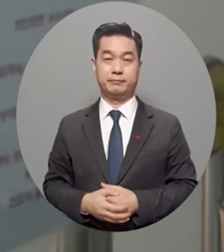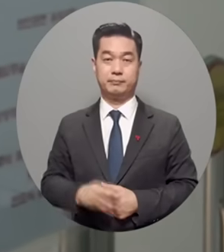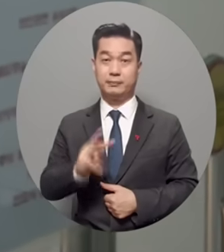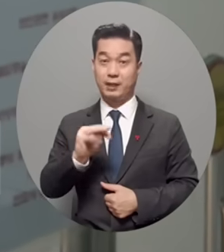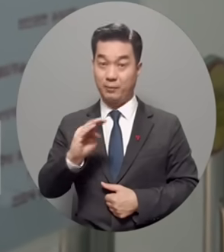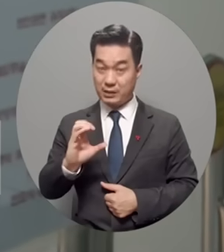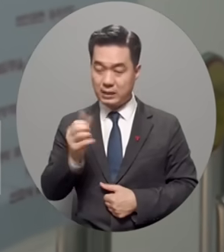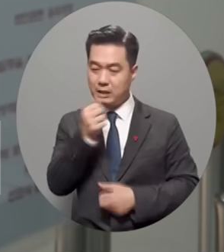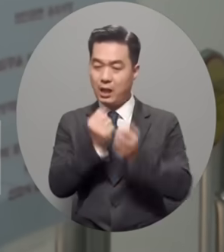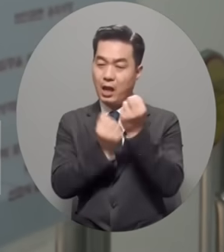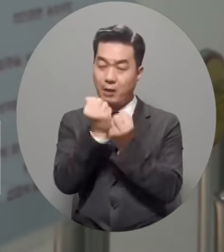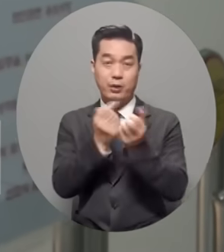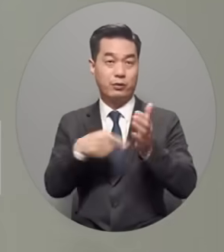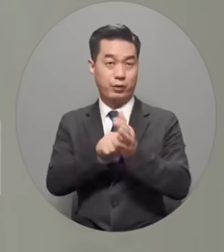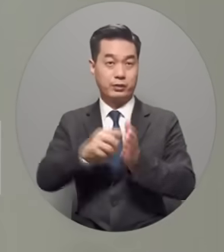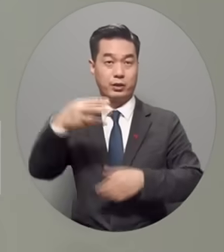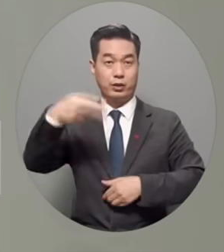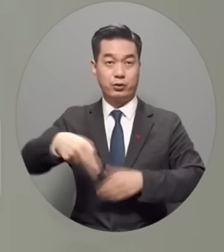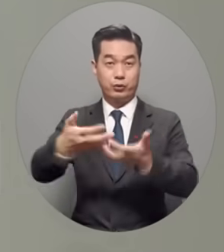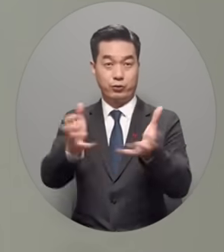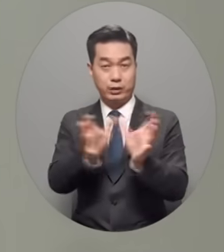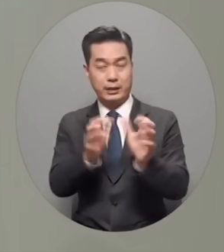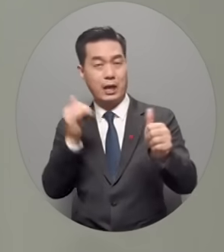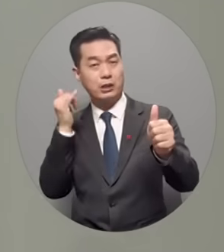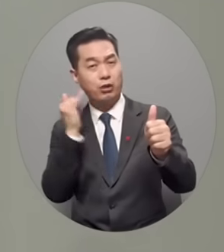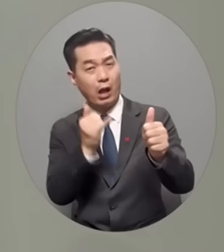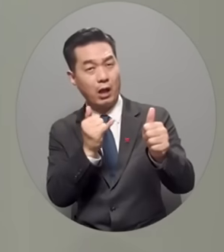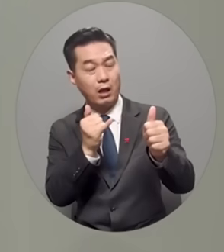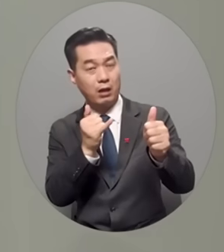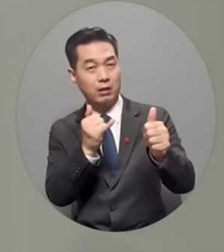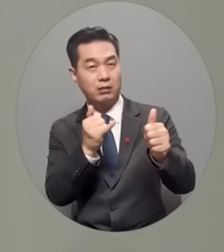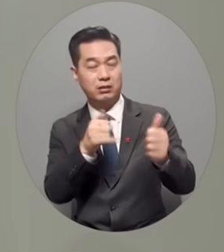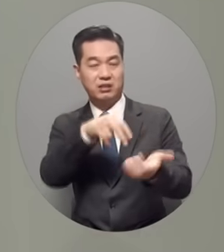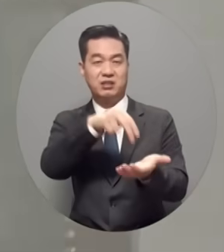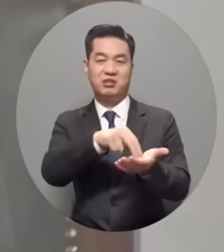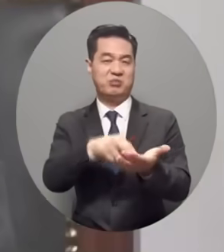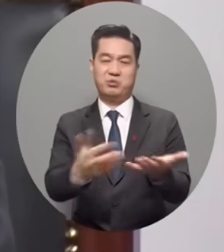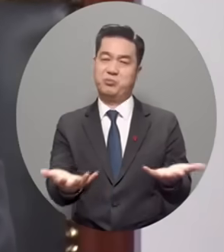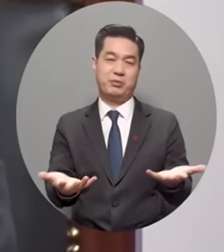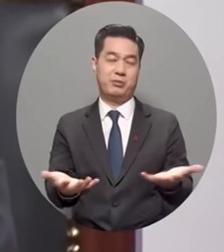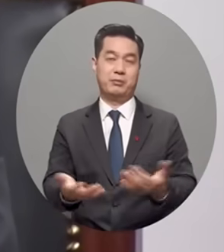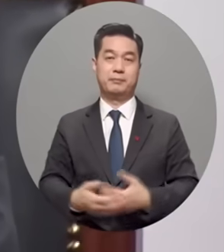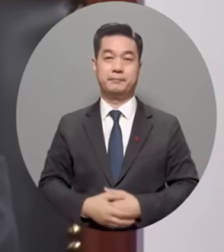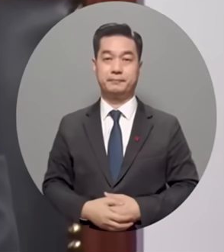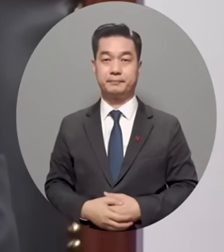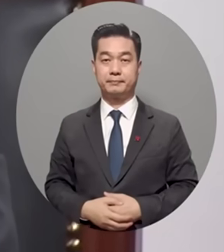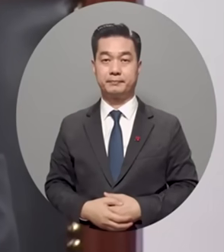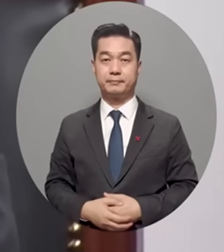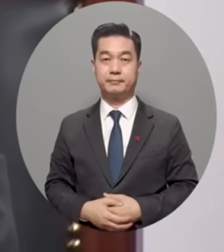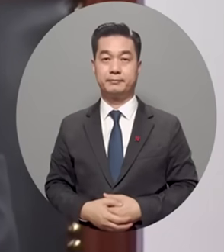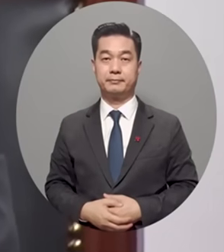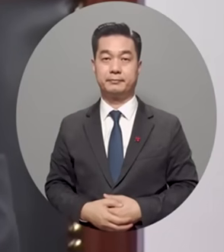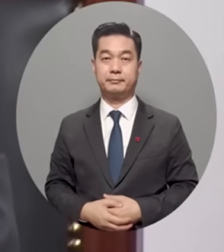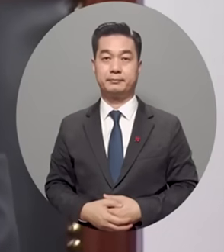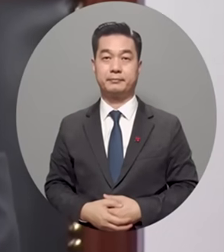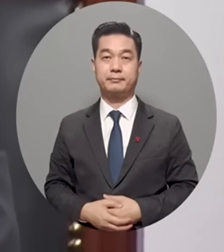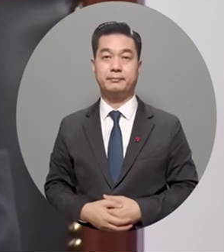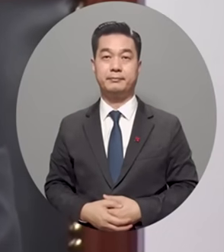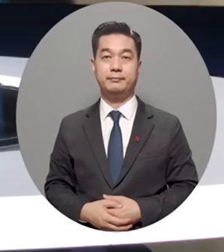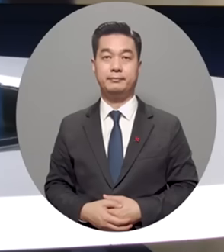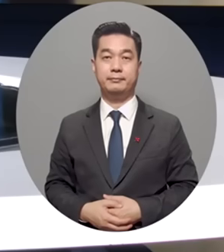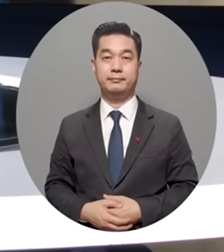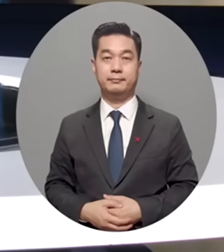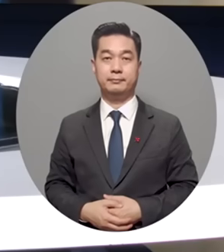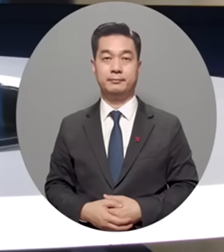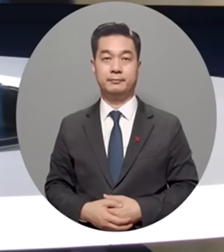해명을 듣기 위해 류 위원장에게 거듭 연락을 취했지만 입장을 듣지 못했습니다. MBC 뉴스 이재욱입니다.